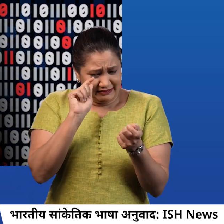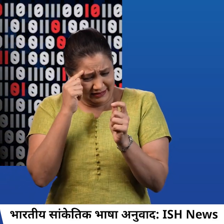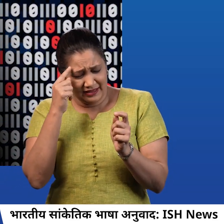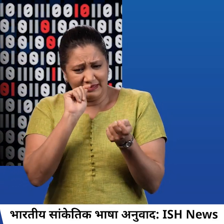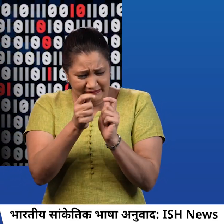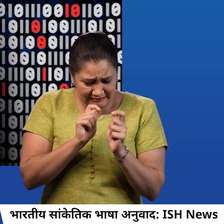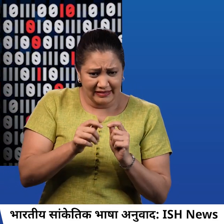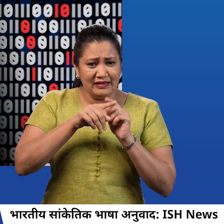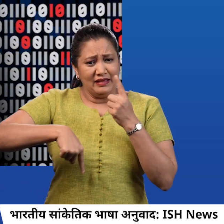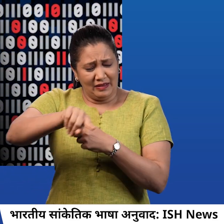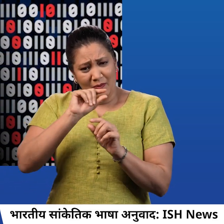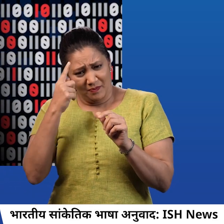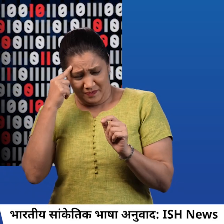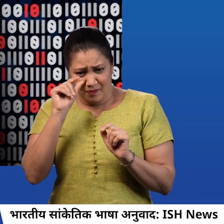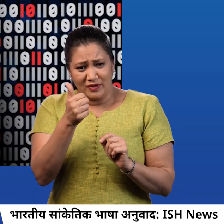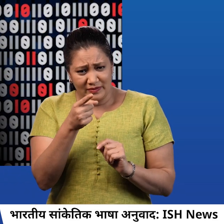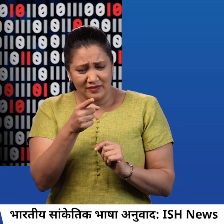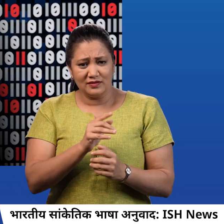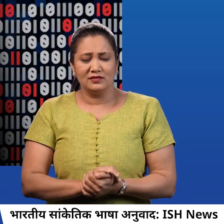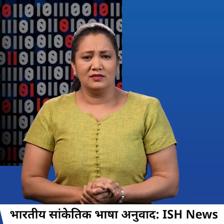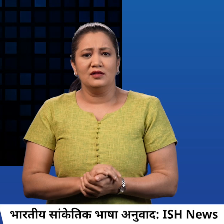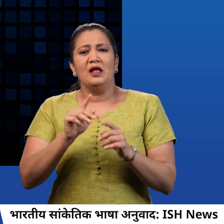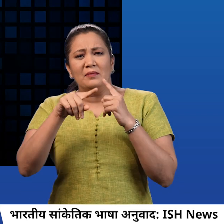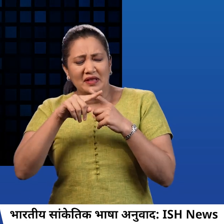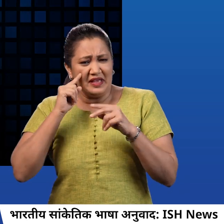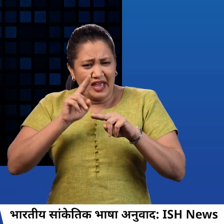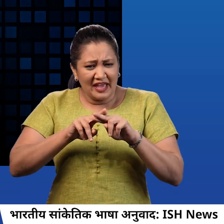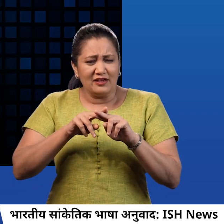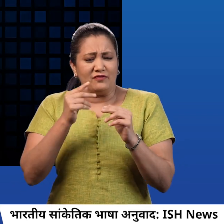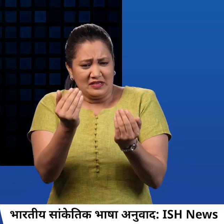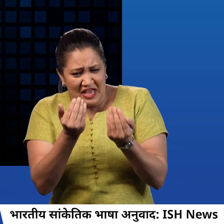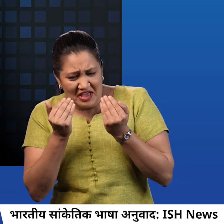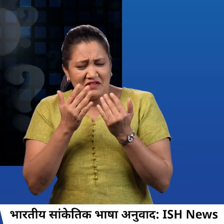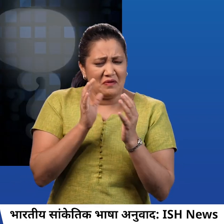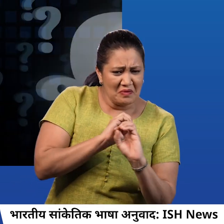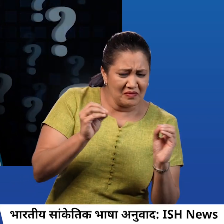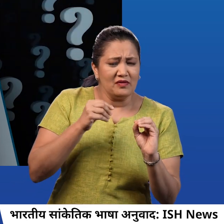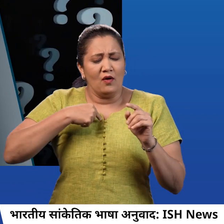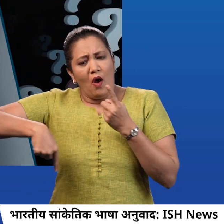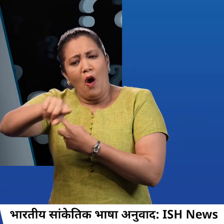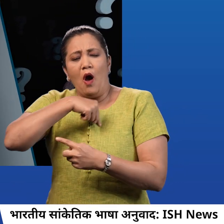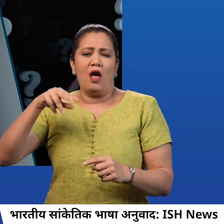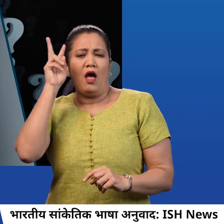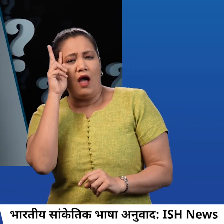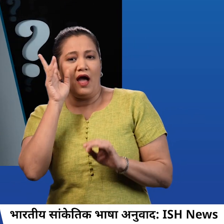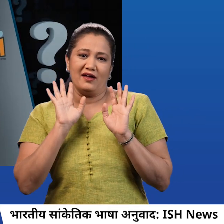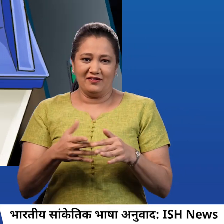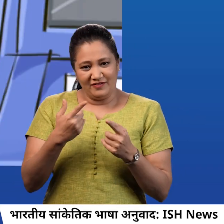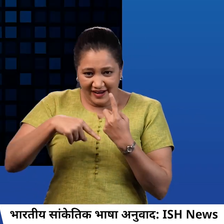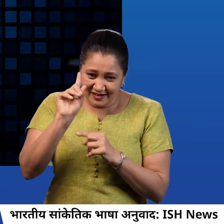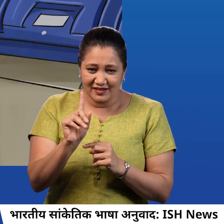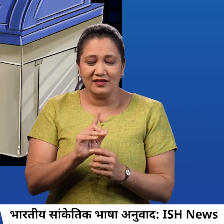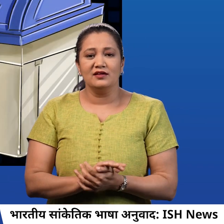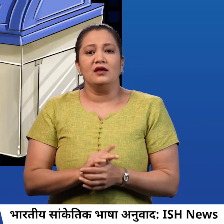त्याच्या कार्यान्वयाच्या पद्धतीबाबत छेडछाड केली जाऊ शकते का? आणि मुळात ते कितपत सुरक्षित आहे, असे प्रश्न नेहमीच विचारले